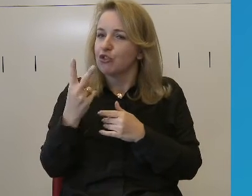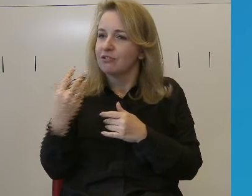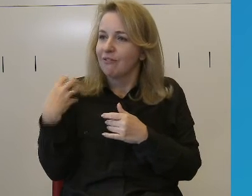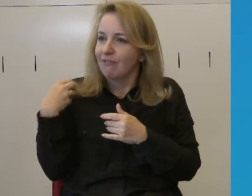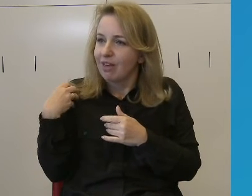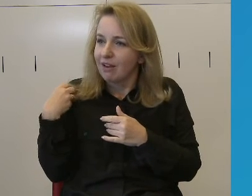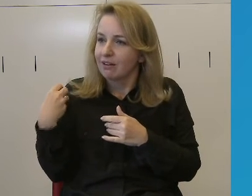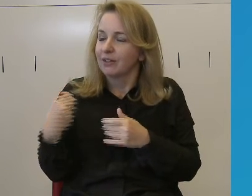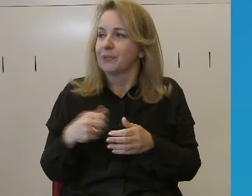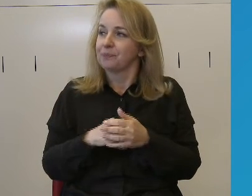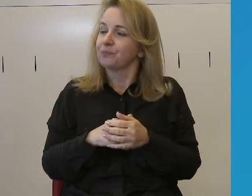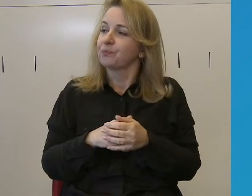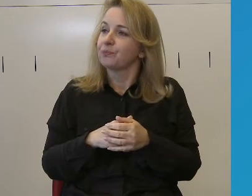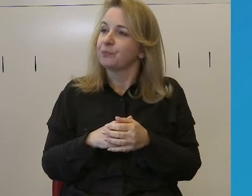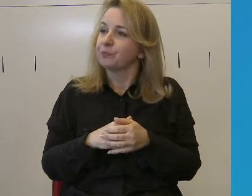trzeciego wieku.